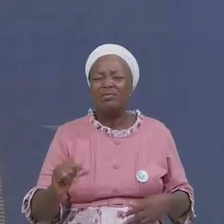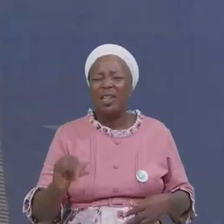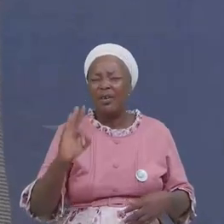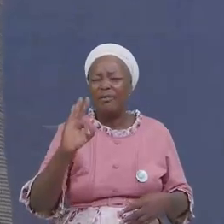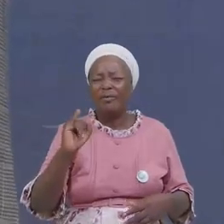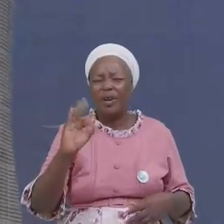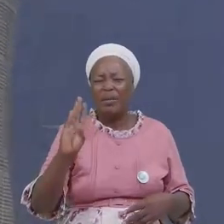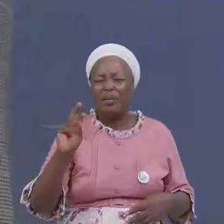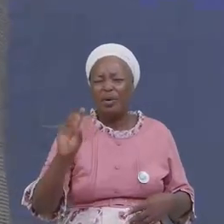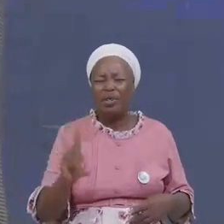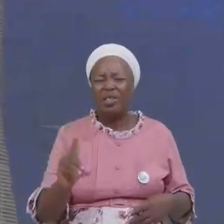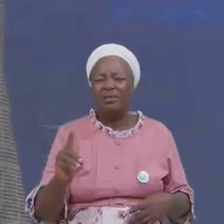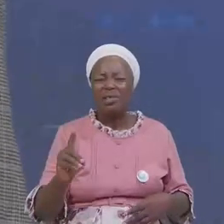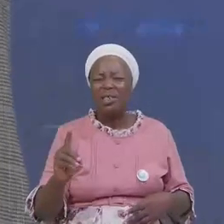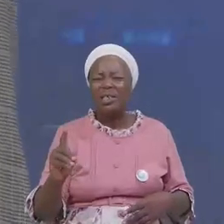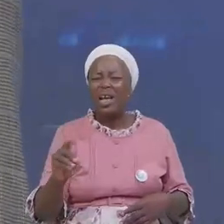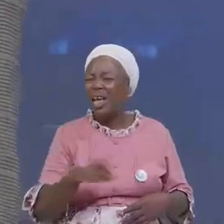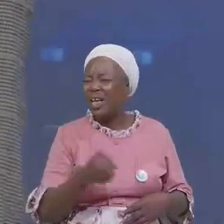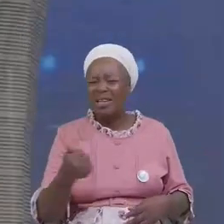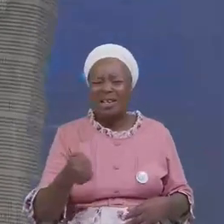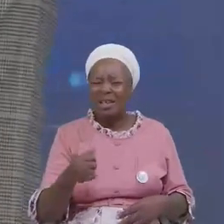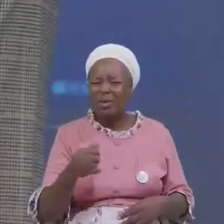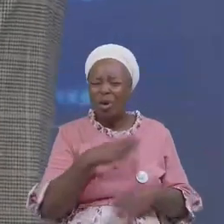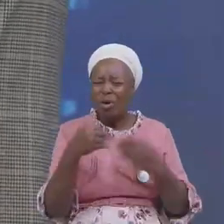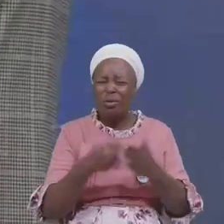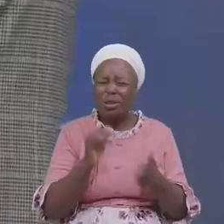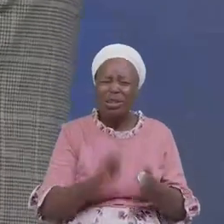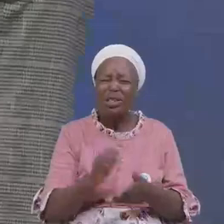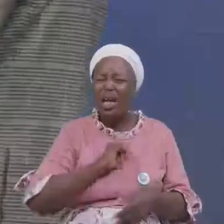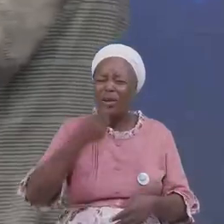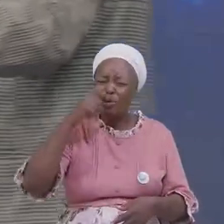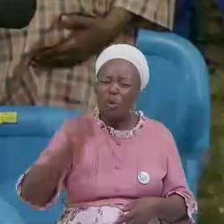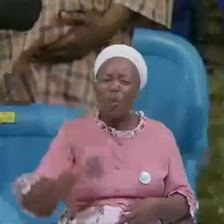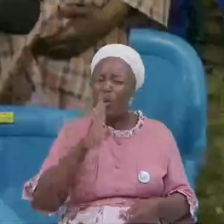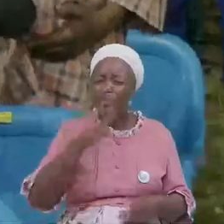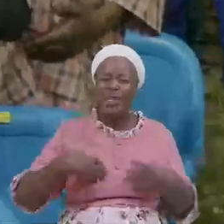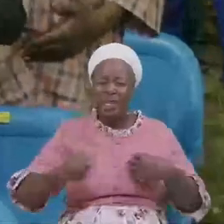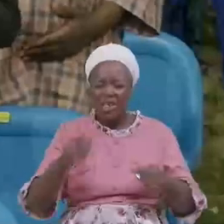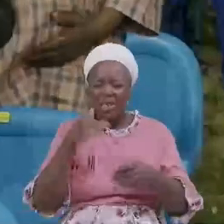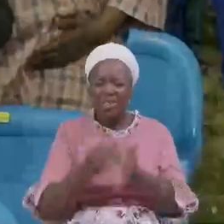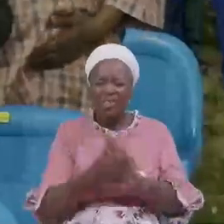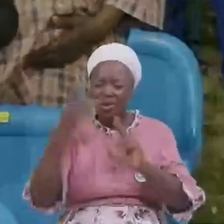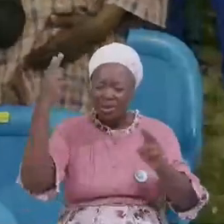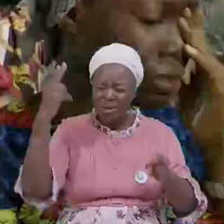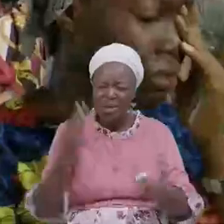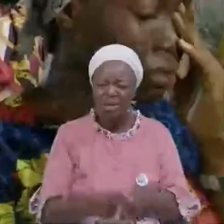éléphantiasis, hernie. Je vous commande, soyez guéris au nom de Jésus.